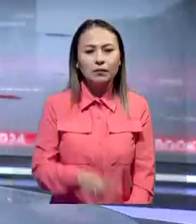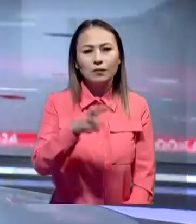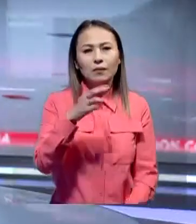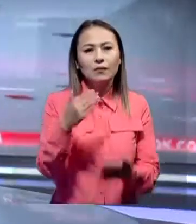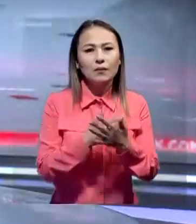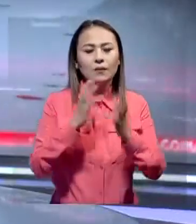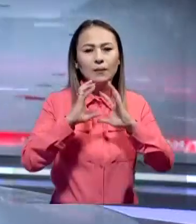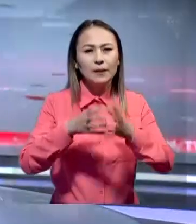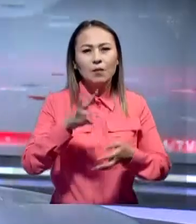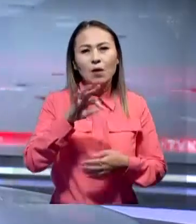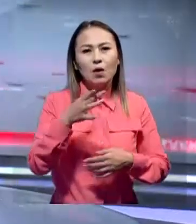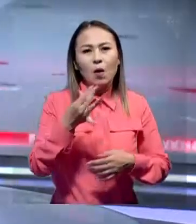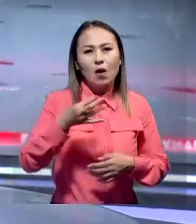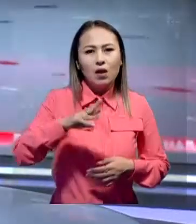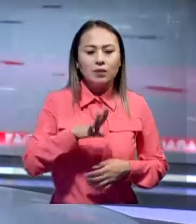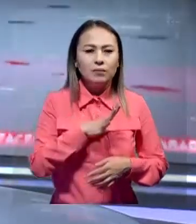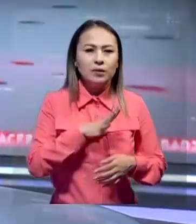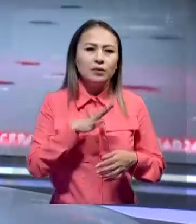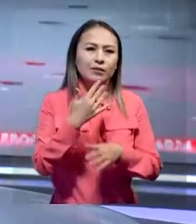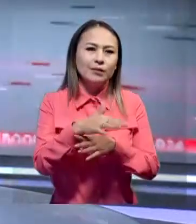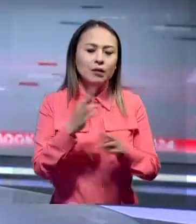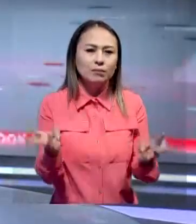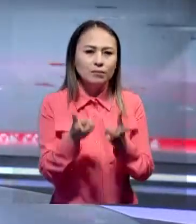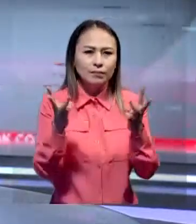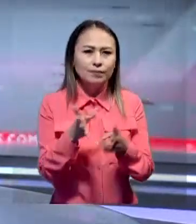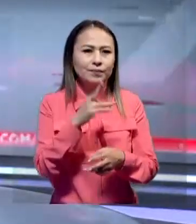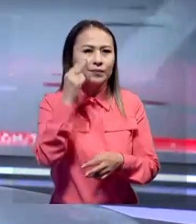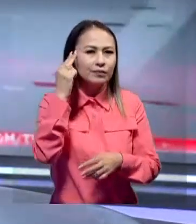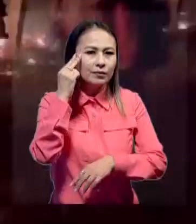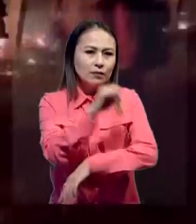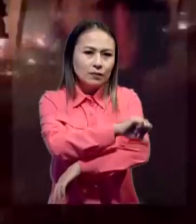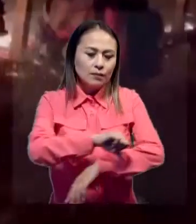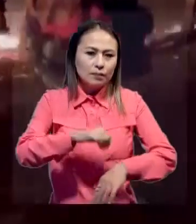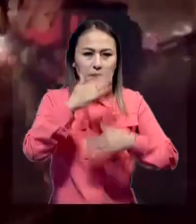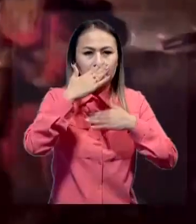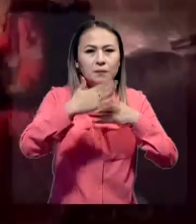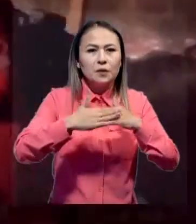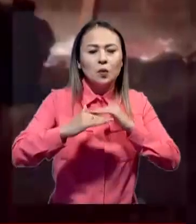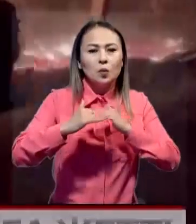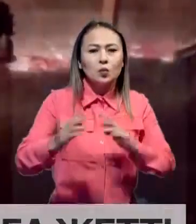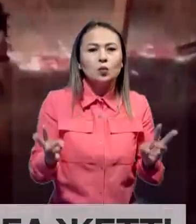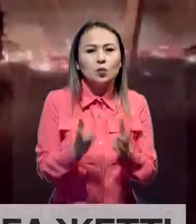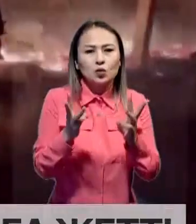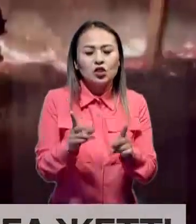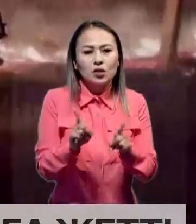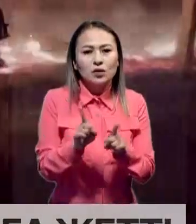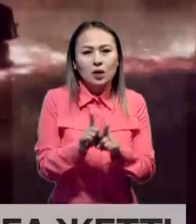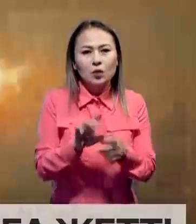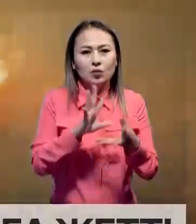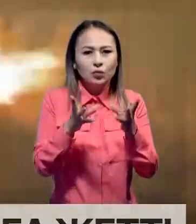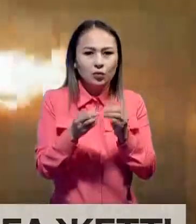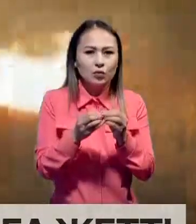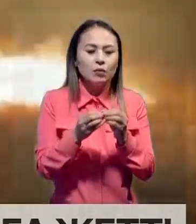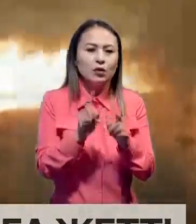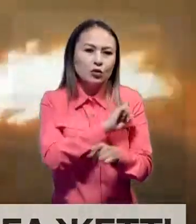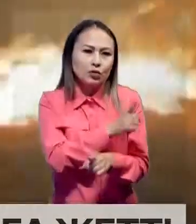Жахан жаңалықтармен жалғастырайық. Монголияның шығысында дала өртеніп тілсі жау Қытай шекарасына тақап қалды. Жергілікті өрт сөндірушілер жалында